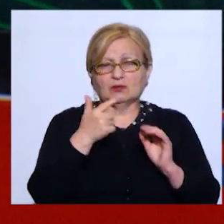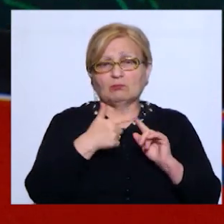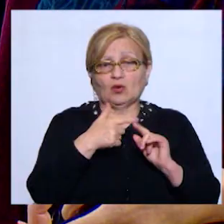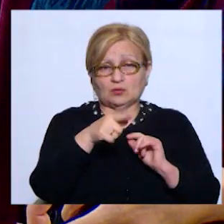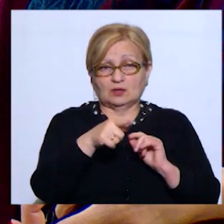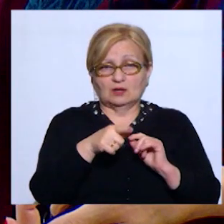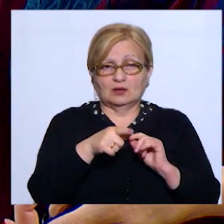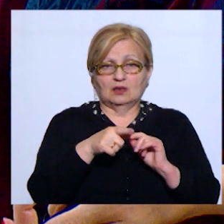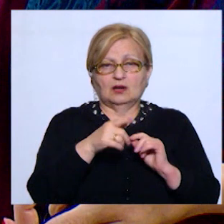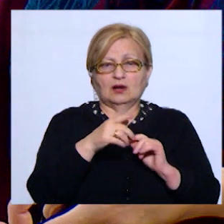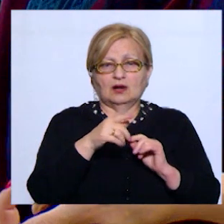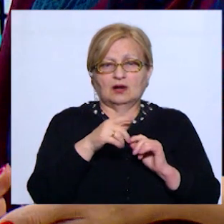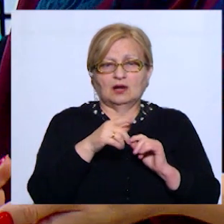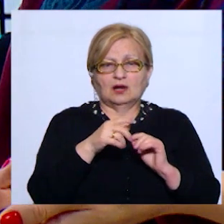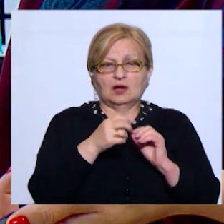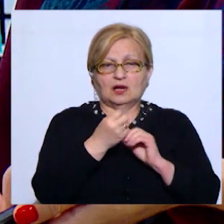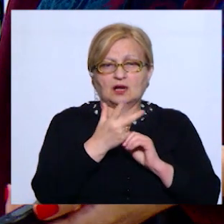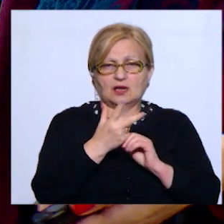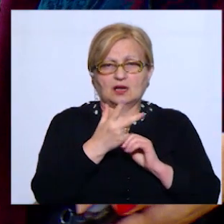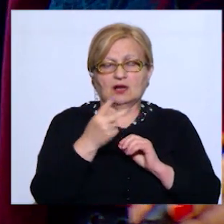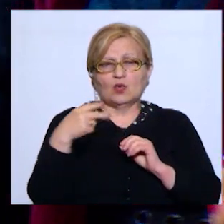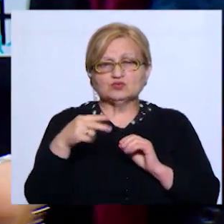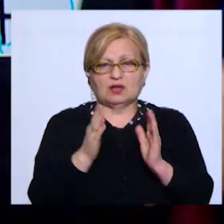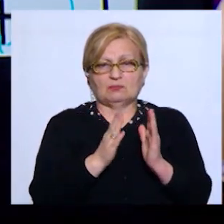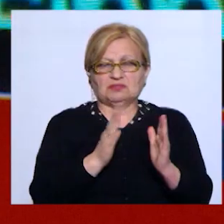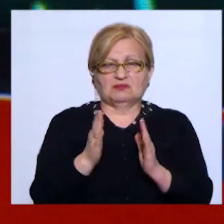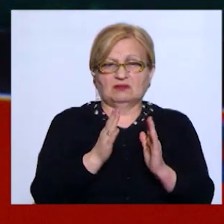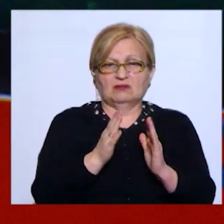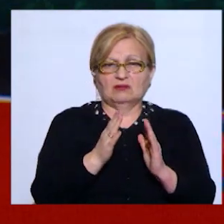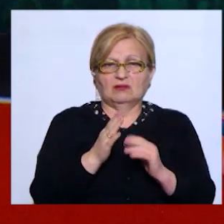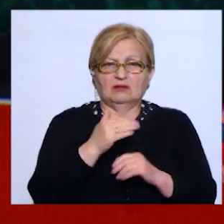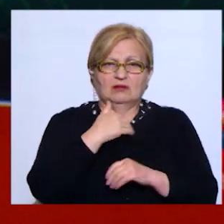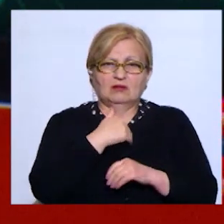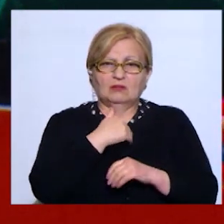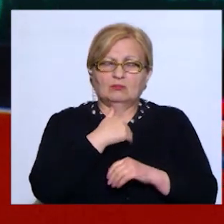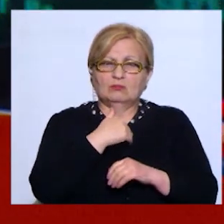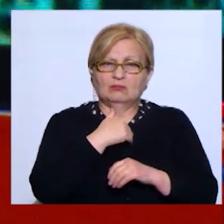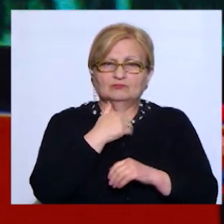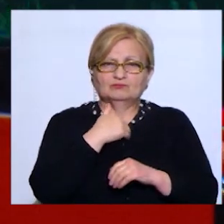ქულებსაც აგროვებს მოთავსებულია 13-დან 20-მდე. ანუ მე თუ მინდა, ანუ